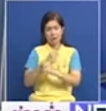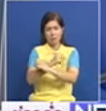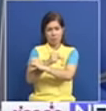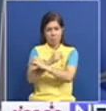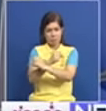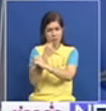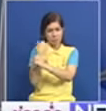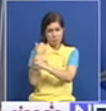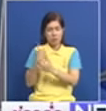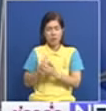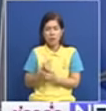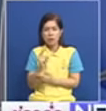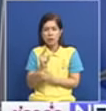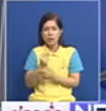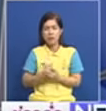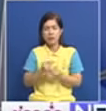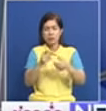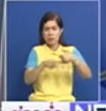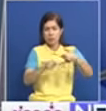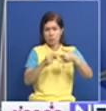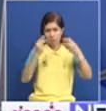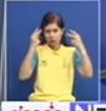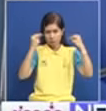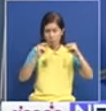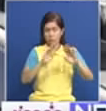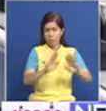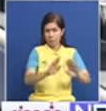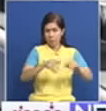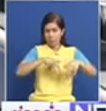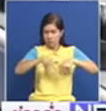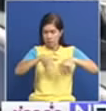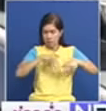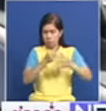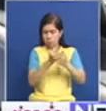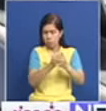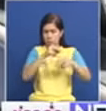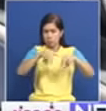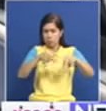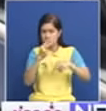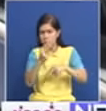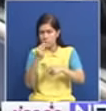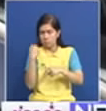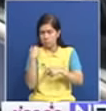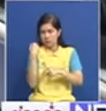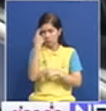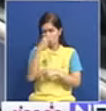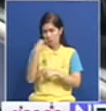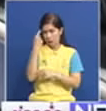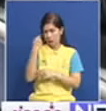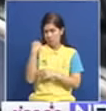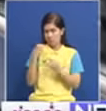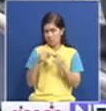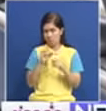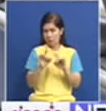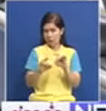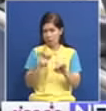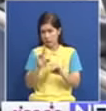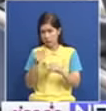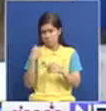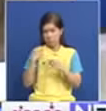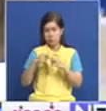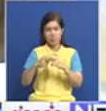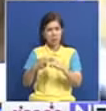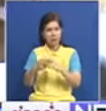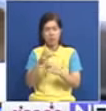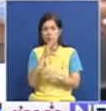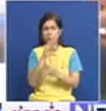ที่โดยนายกรัฐมนตรีฝากให้ประชาชนนั้นเป็นหูเป็นตาไม่ให้มีใครก่อกวนหรือว่าสร้างสถานการณ์หาก